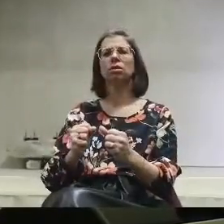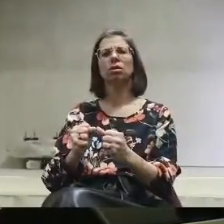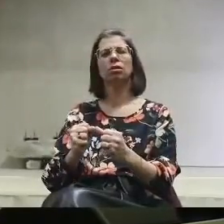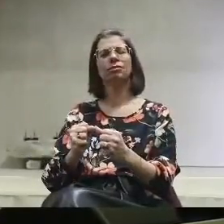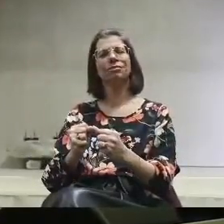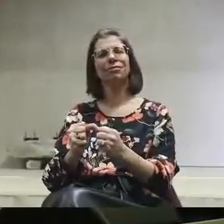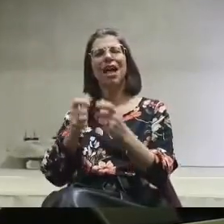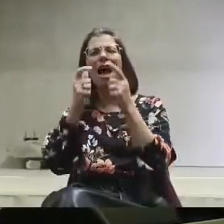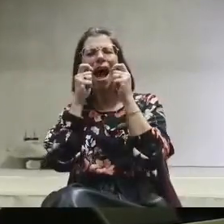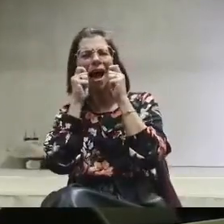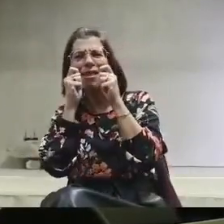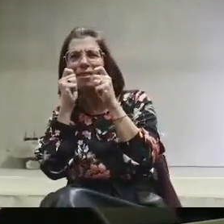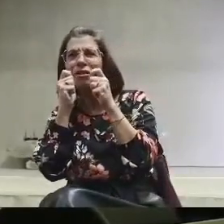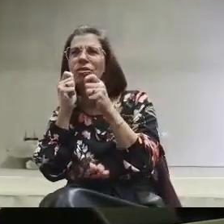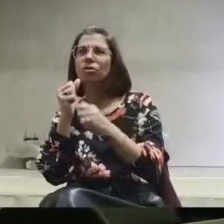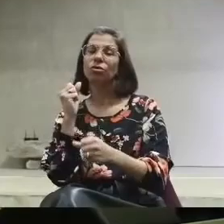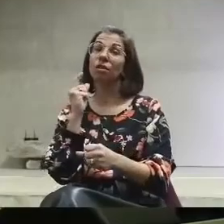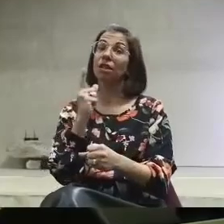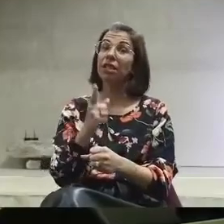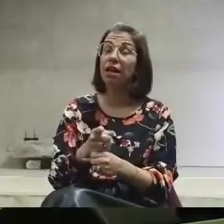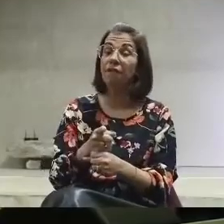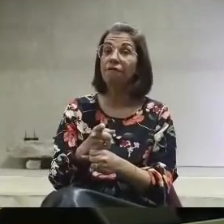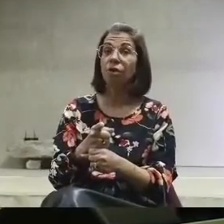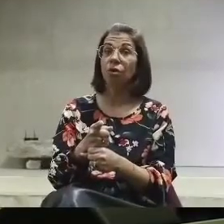Il faut que le prix soit payé.